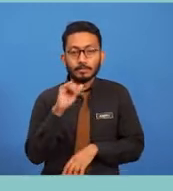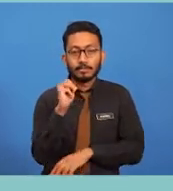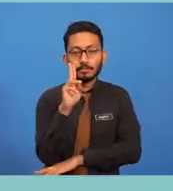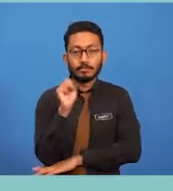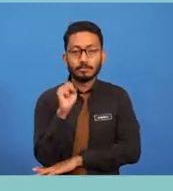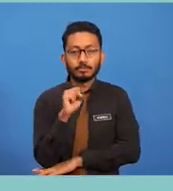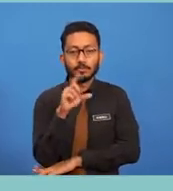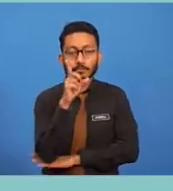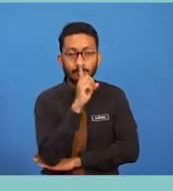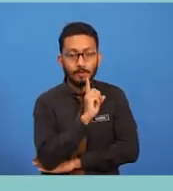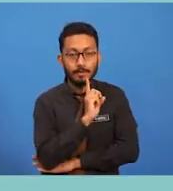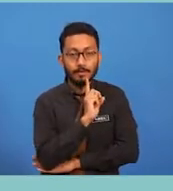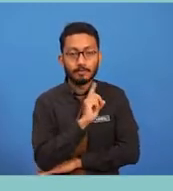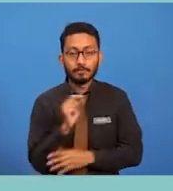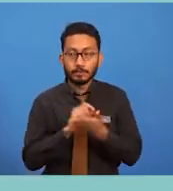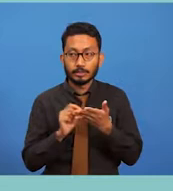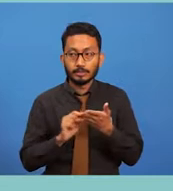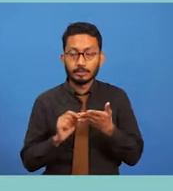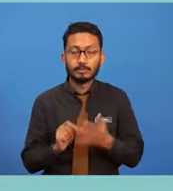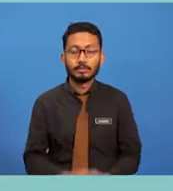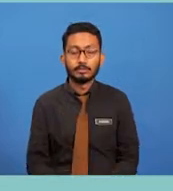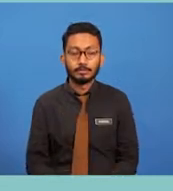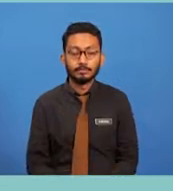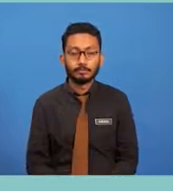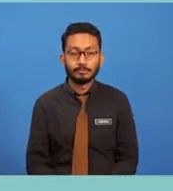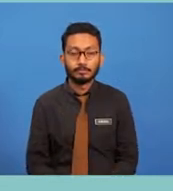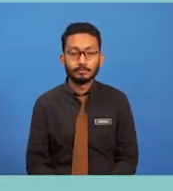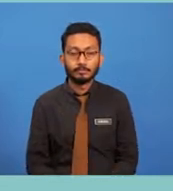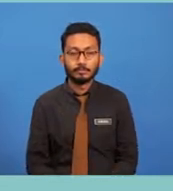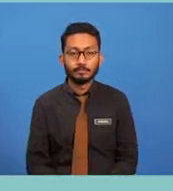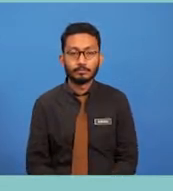merah. Catatkan pemerhatian.